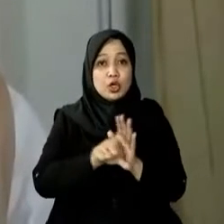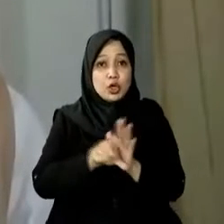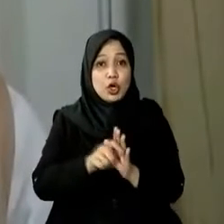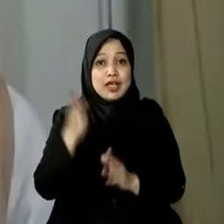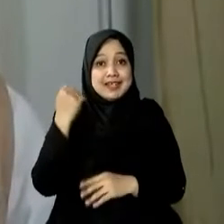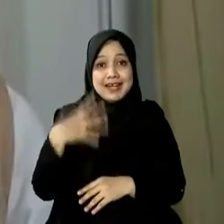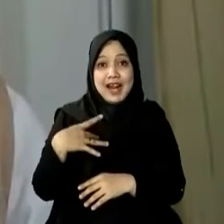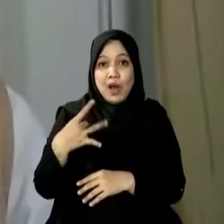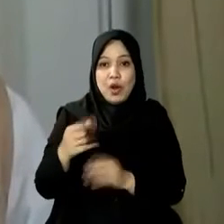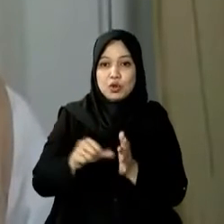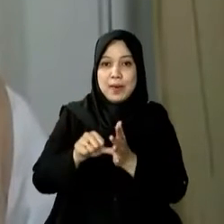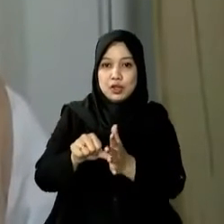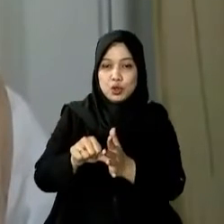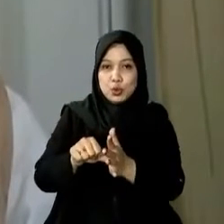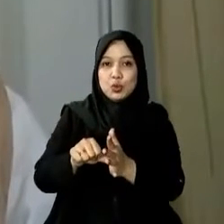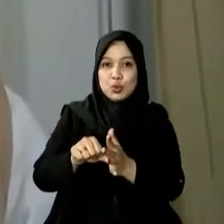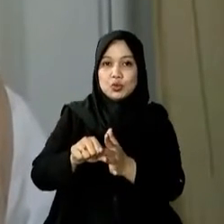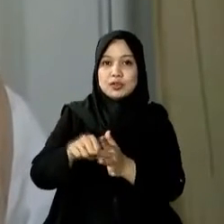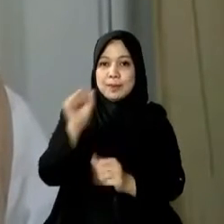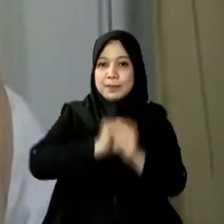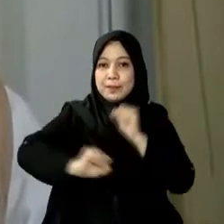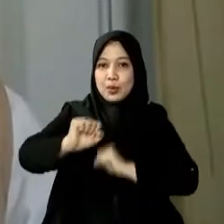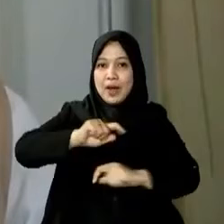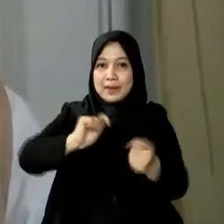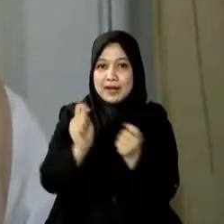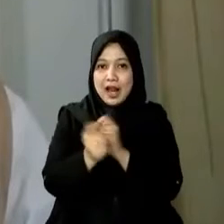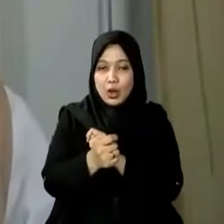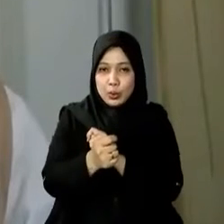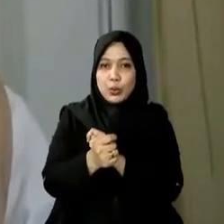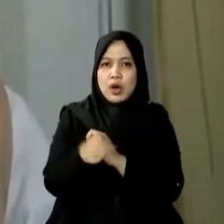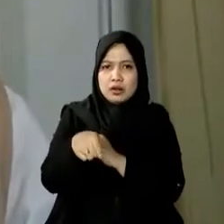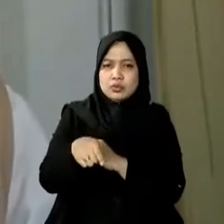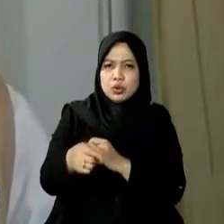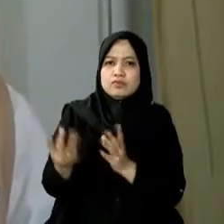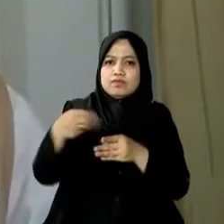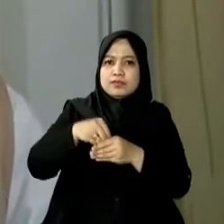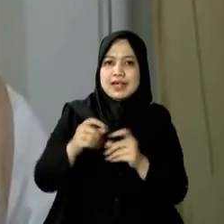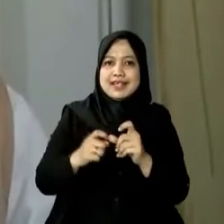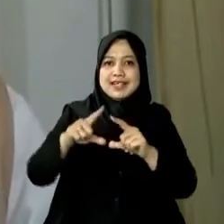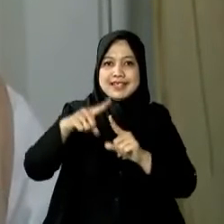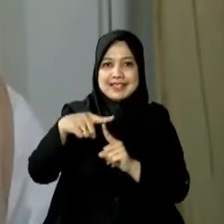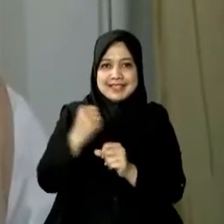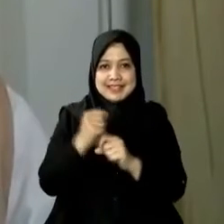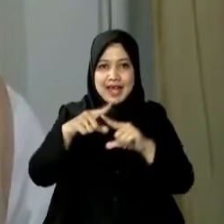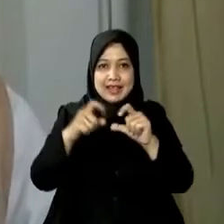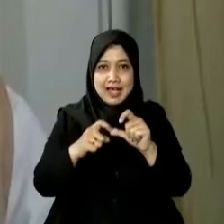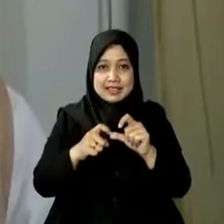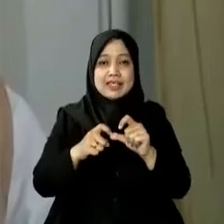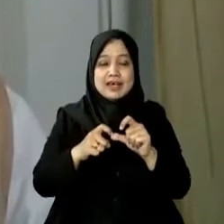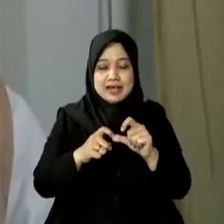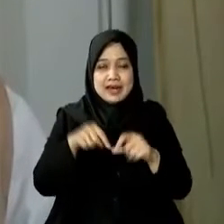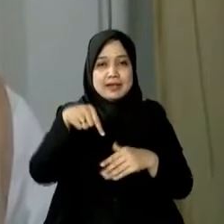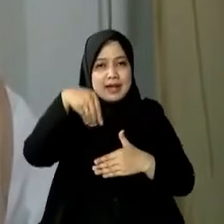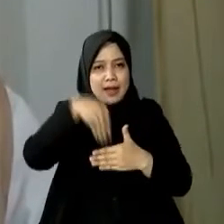perubahan perilaku itu ada bidang perubahan perilaku yang juga menjadi bagian Satgas bisa pedasnya juga ada penanganan kesehatan